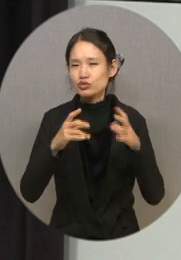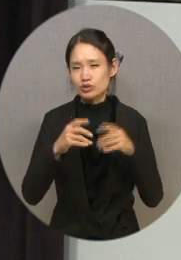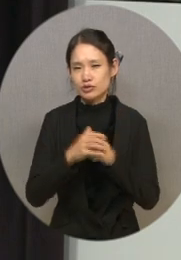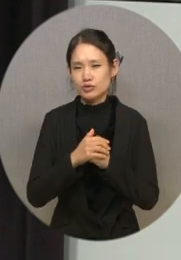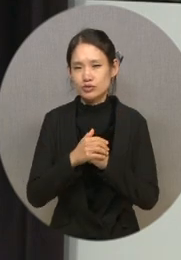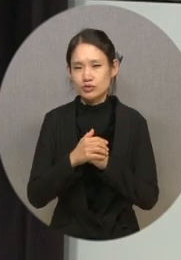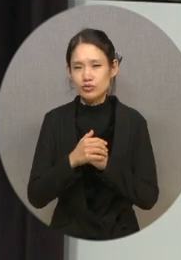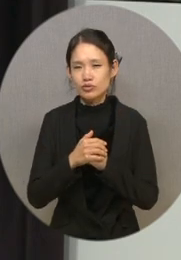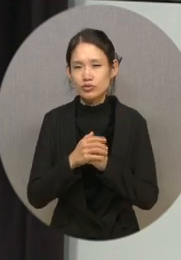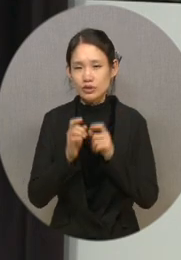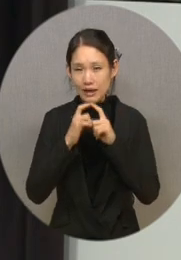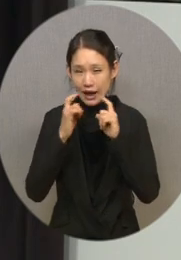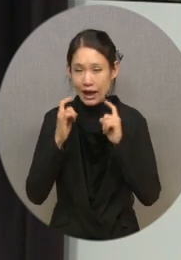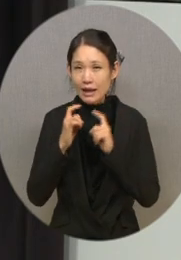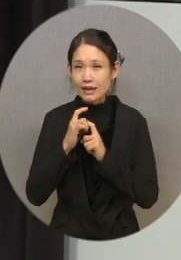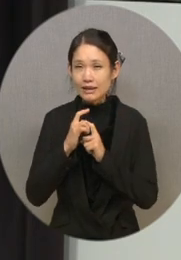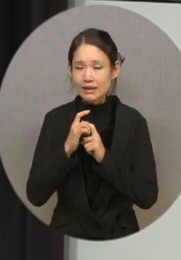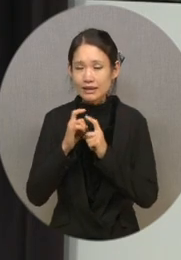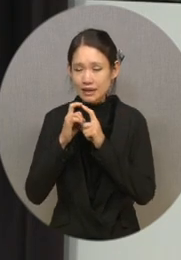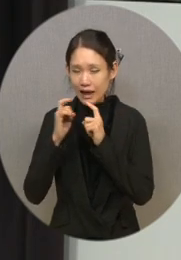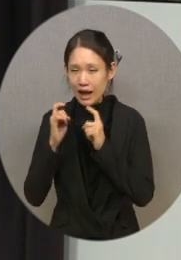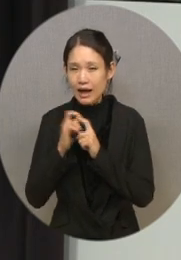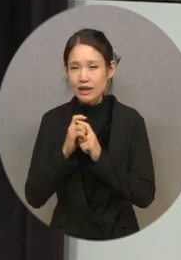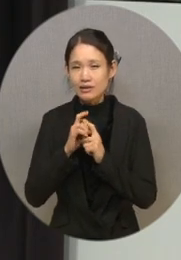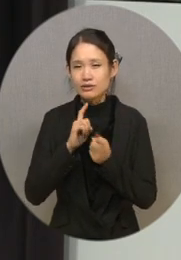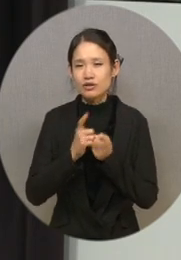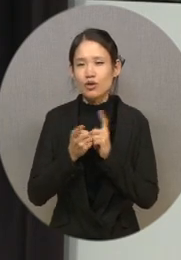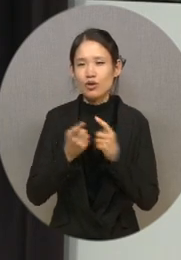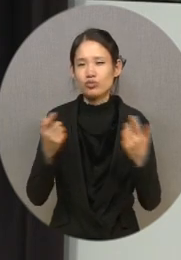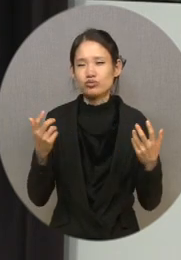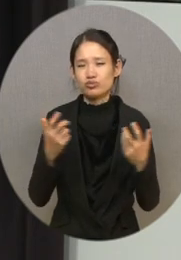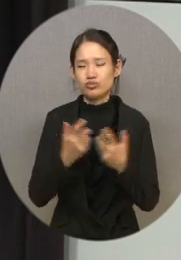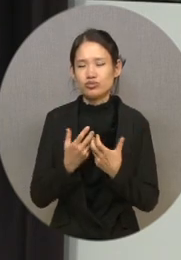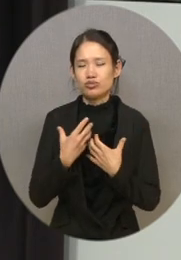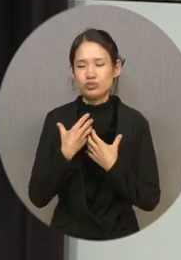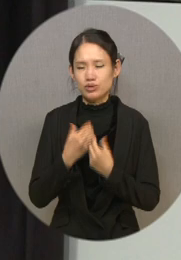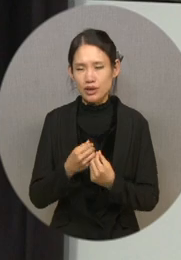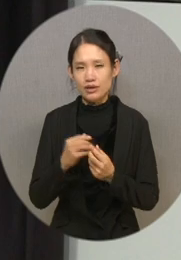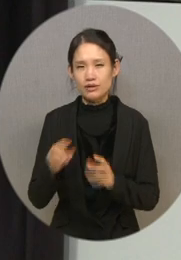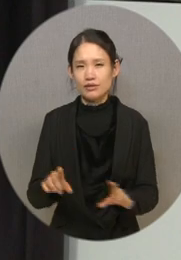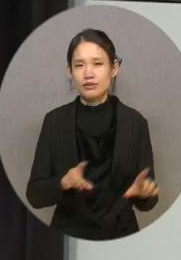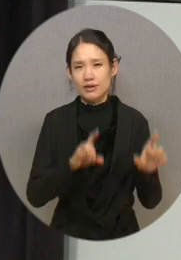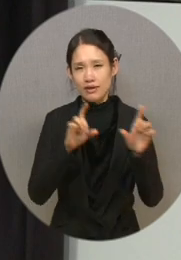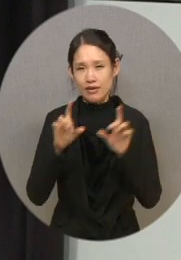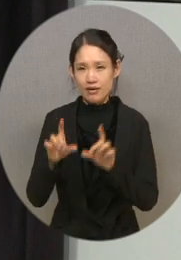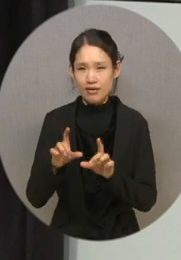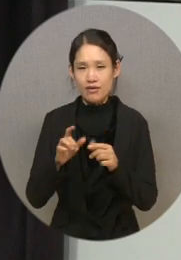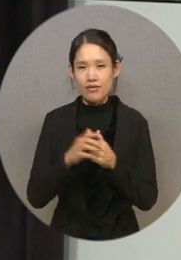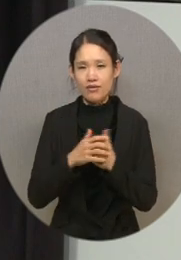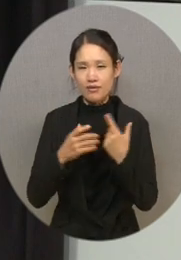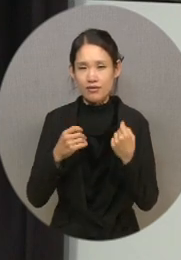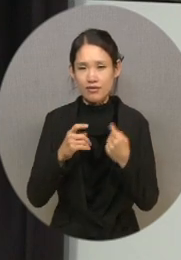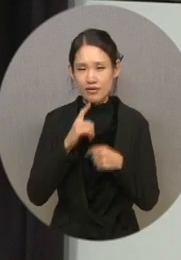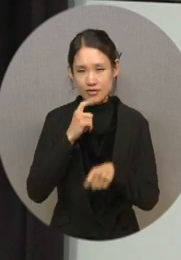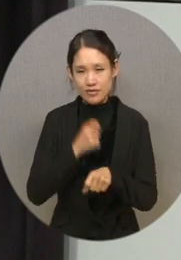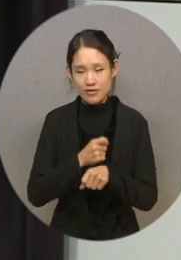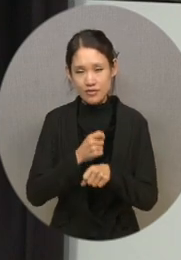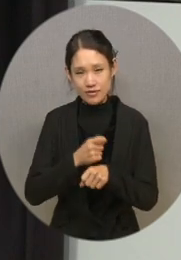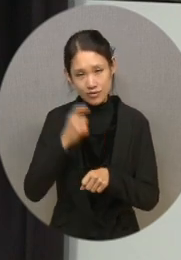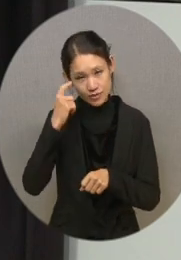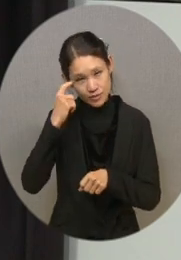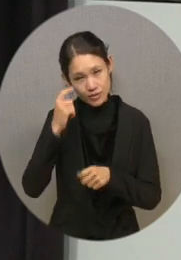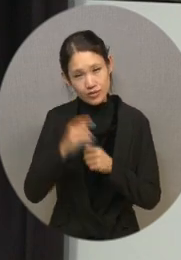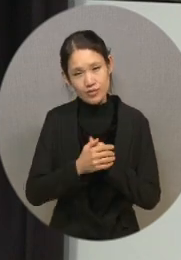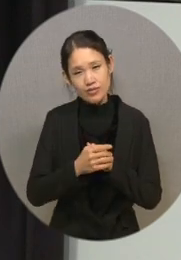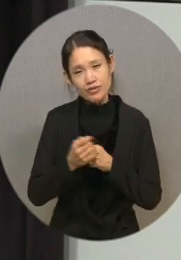그러니까 개인들이 풍부하게 예. 편하게 살아야겠다. 예. 뭐 그런 걸로 볼